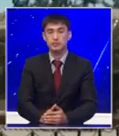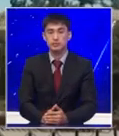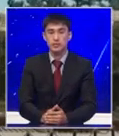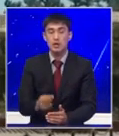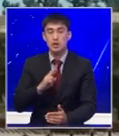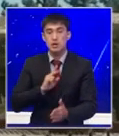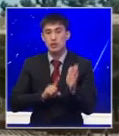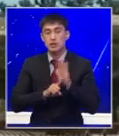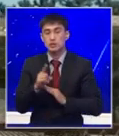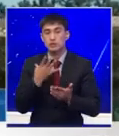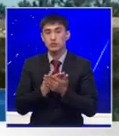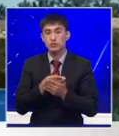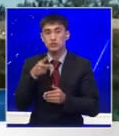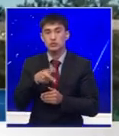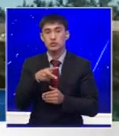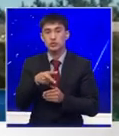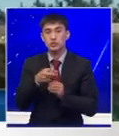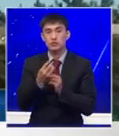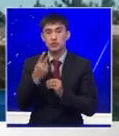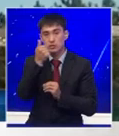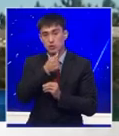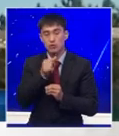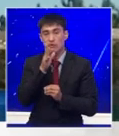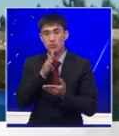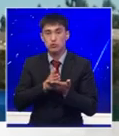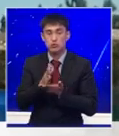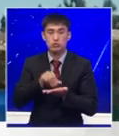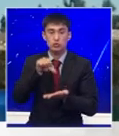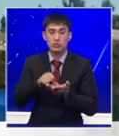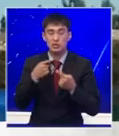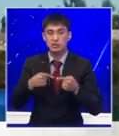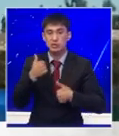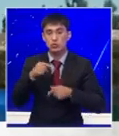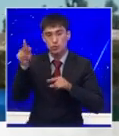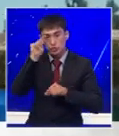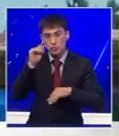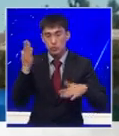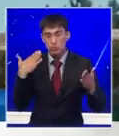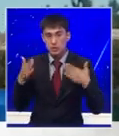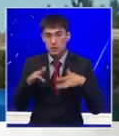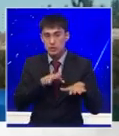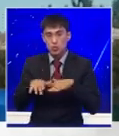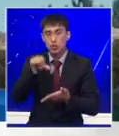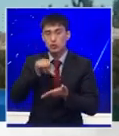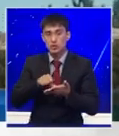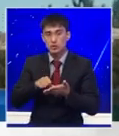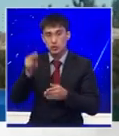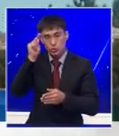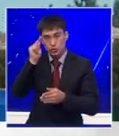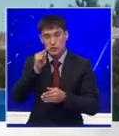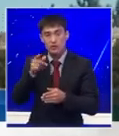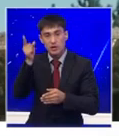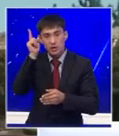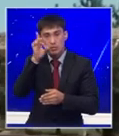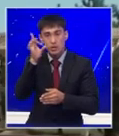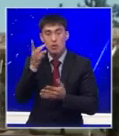Я начал свою карьеру в 2012 году. Во время службы я участвовал в различных учебных упражнениях. Затем участвовал на учениях в Германии